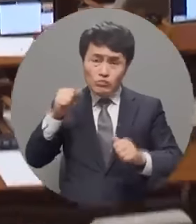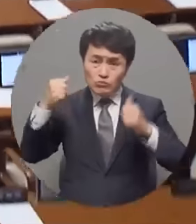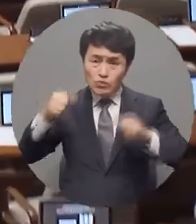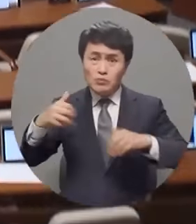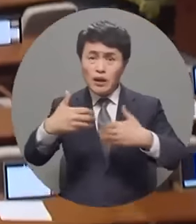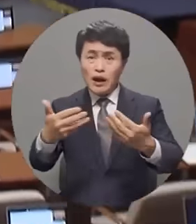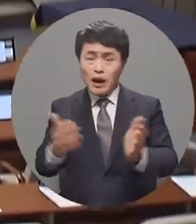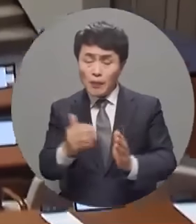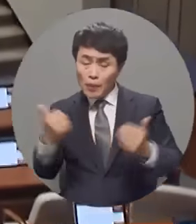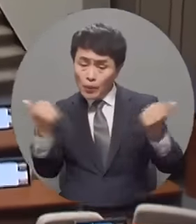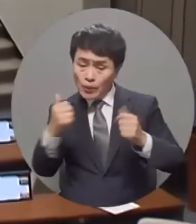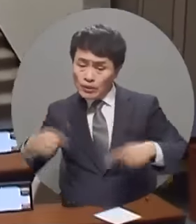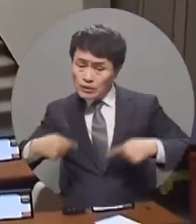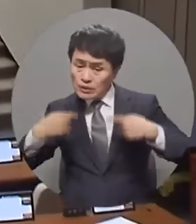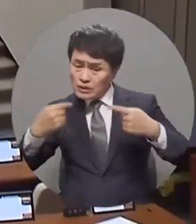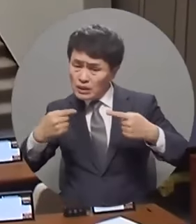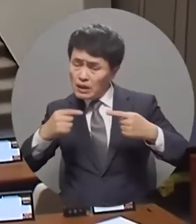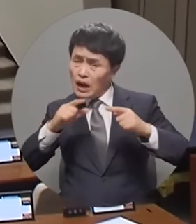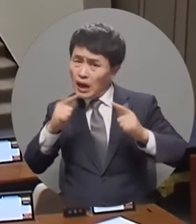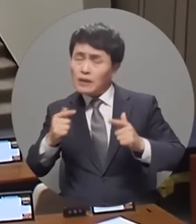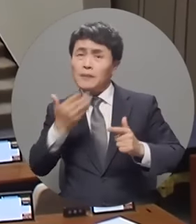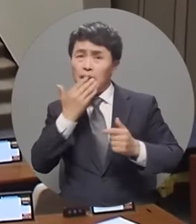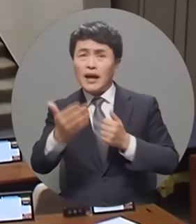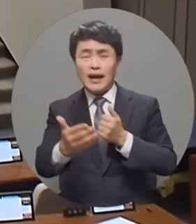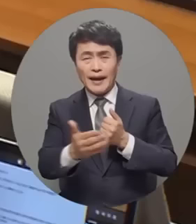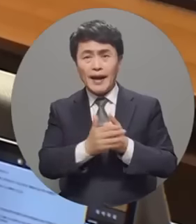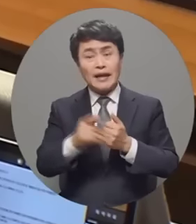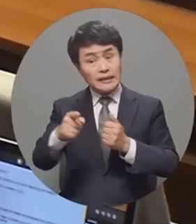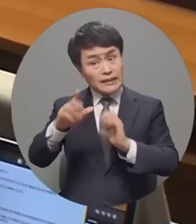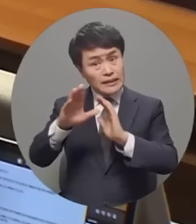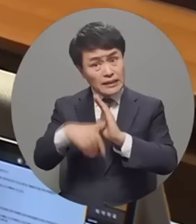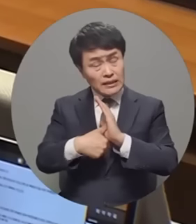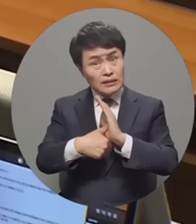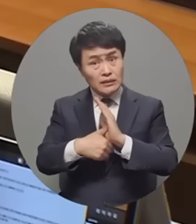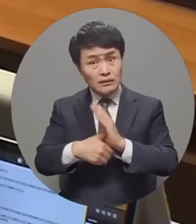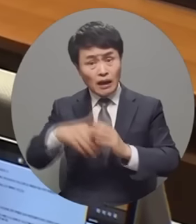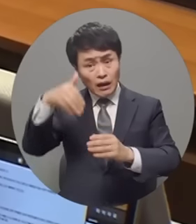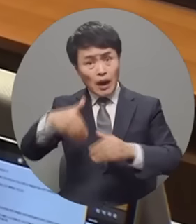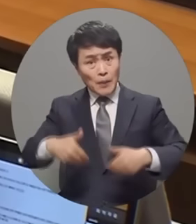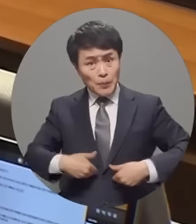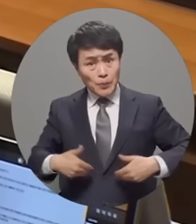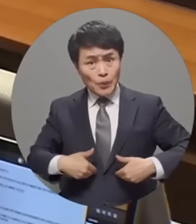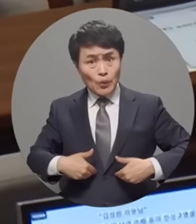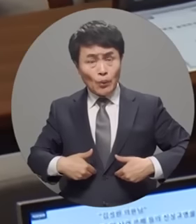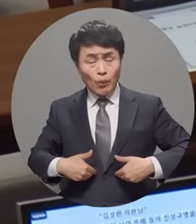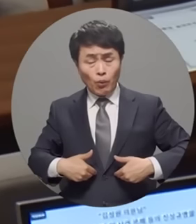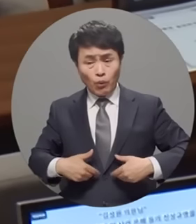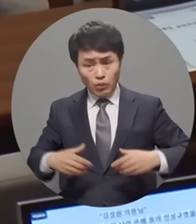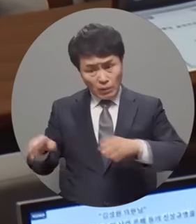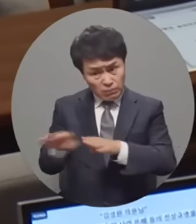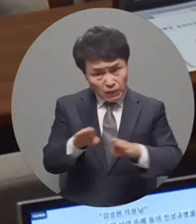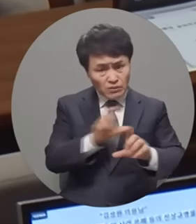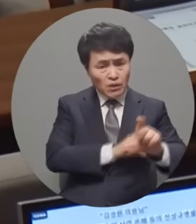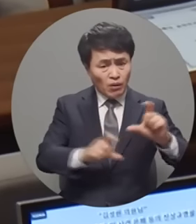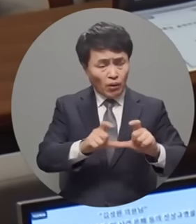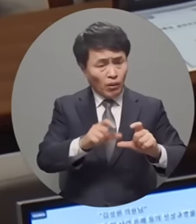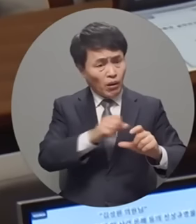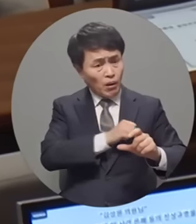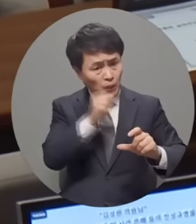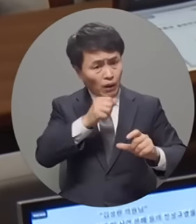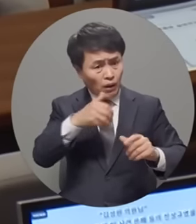본회의에 참석하지 않을 가능성도 있는데 이 경우 가결에 필요한 이탈표는 더 줄어듭니다. MBC 뉴스